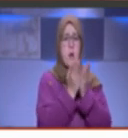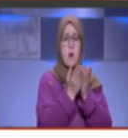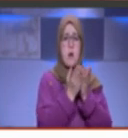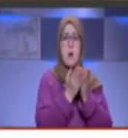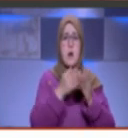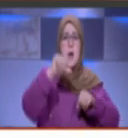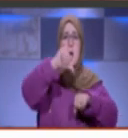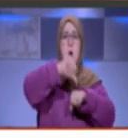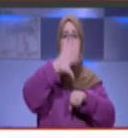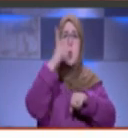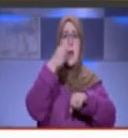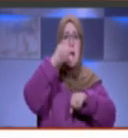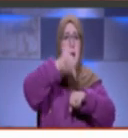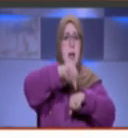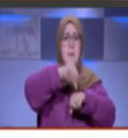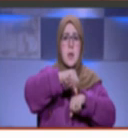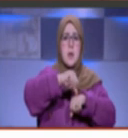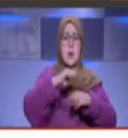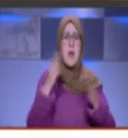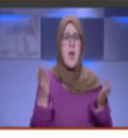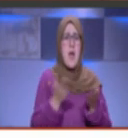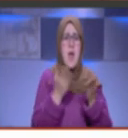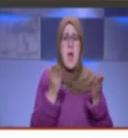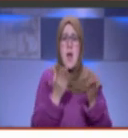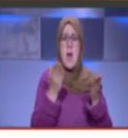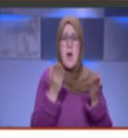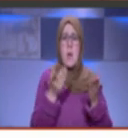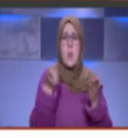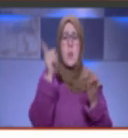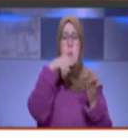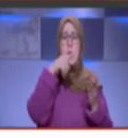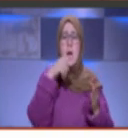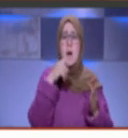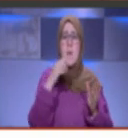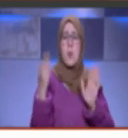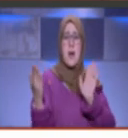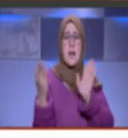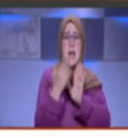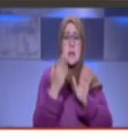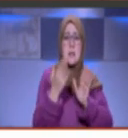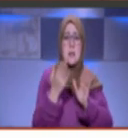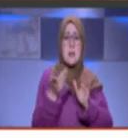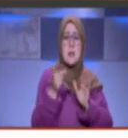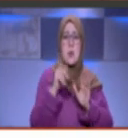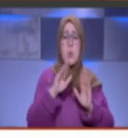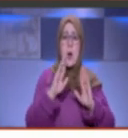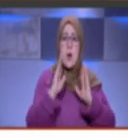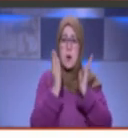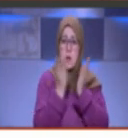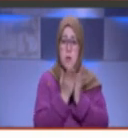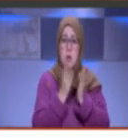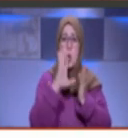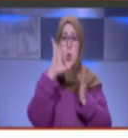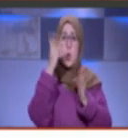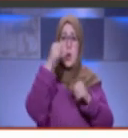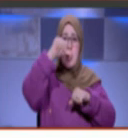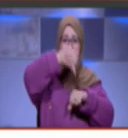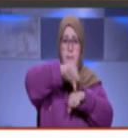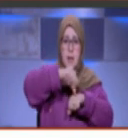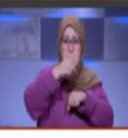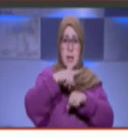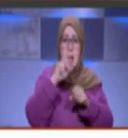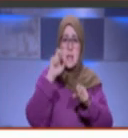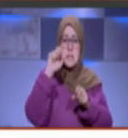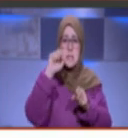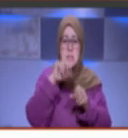اشكال النشاط الاجتماعي البسيط، اللي هو ان الناس مثلا ممكن يكون اثنين ثلاثة خارجين مع بعض او بيتمشوا مثلا مش عارف ايه، سوف